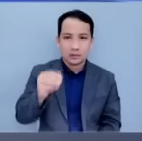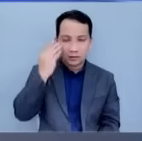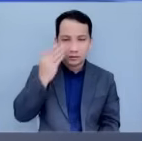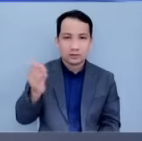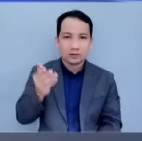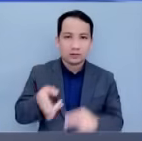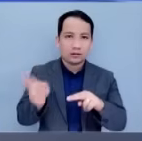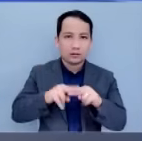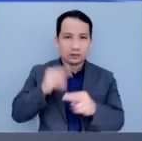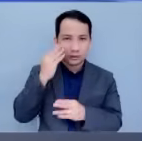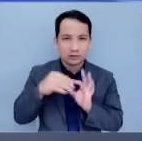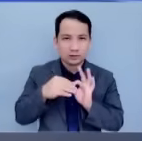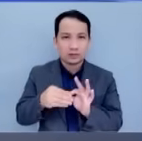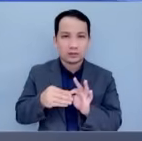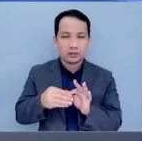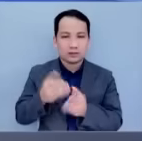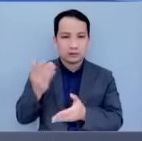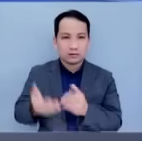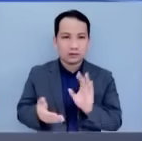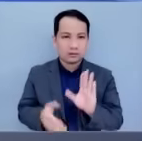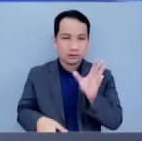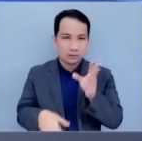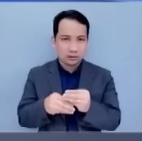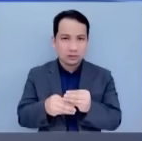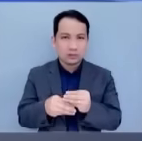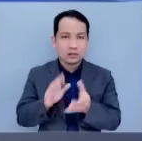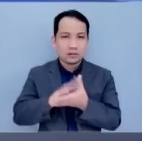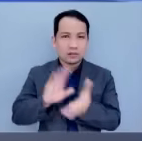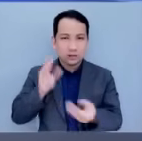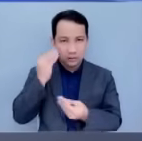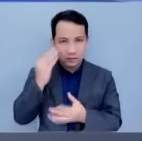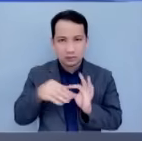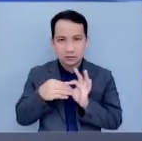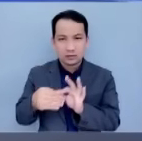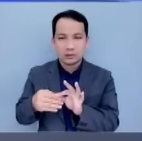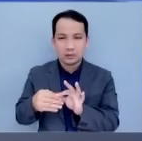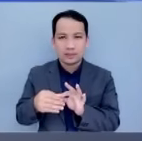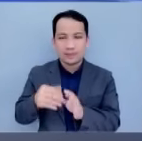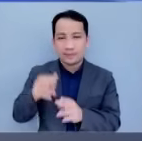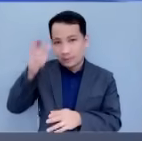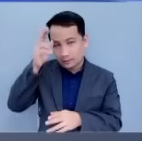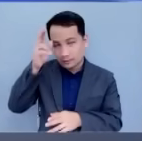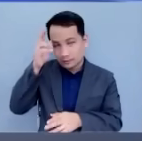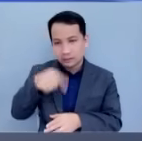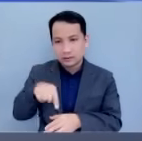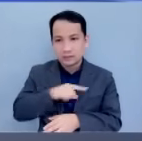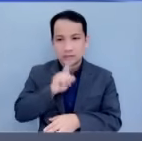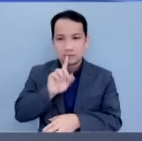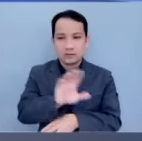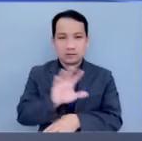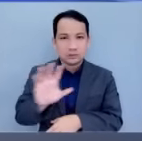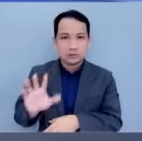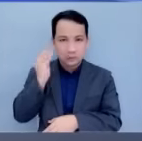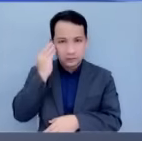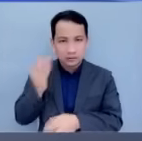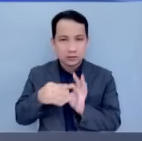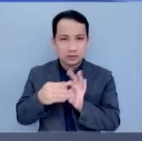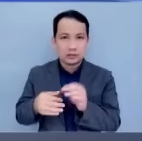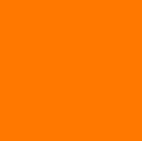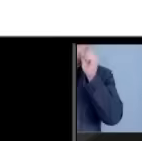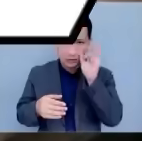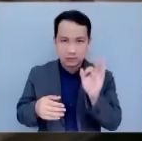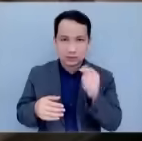rin ang mga mamimili at ilang negosyante sa mahal ng presyo ng manok at baboy. Nasa frontline ng balitang yan, si Shaila Francisco.